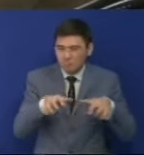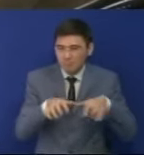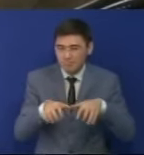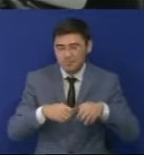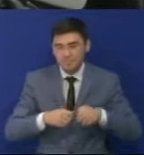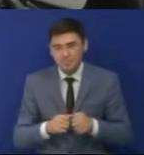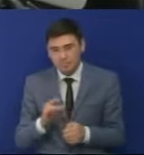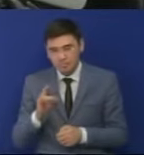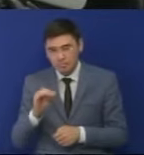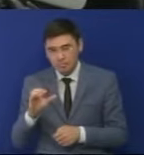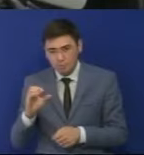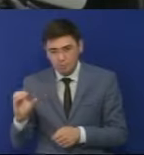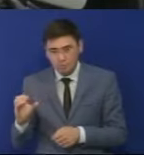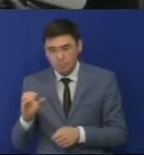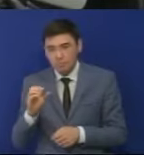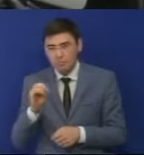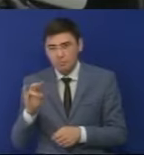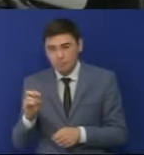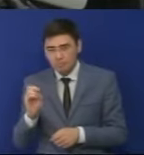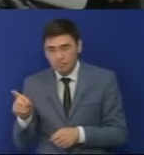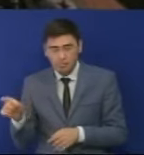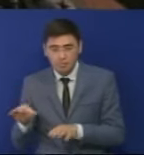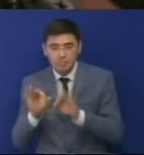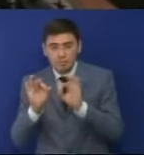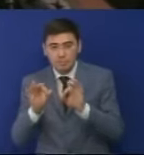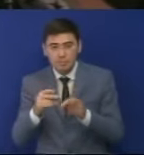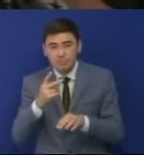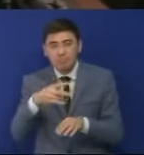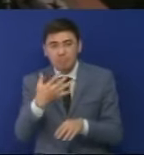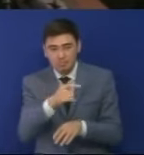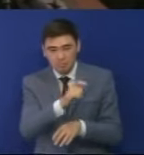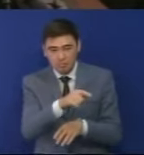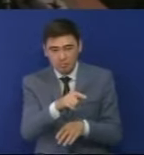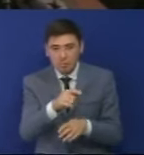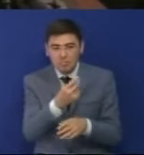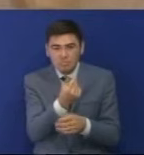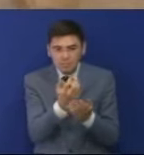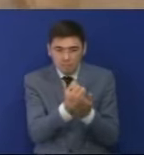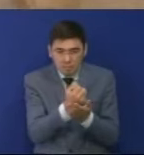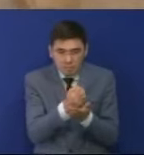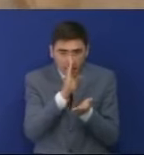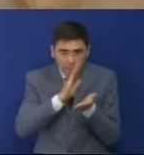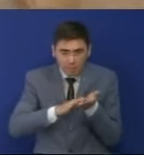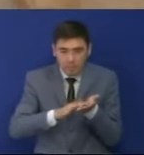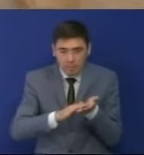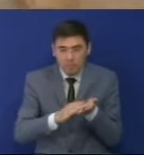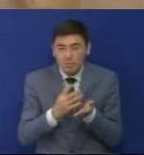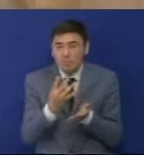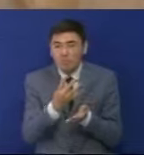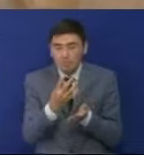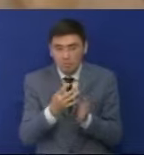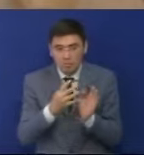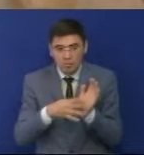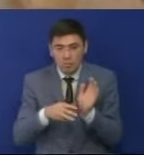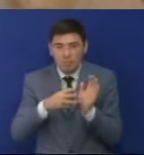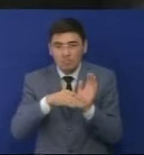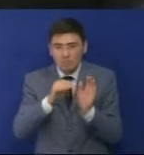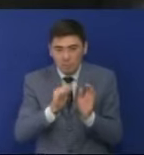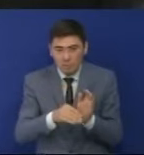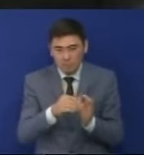еңбек ресурстары орталығында табысын жасырған 25 адамды анықтады. Олардың 4-еуі 980 мың теңгеге жуық